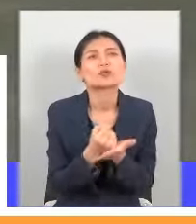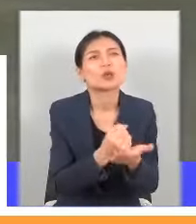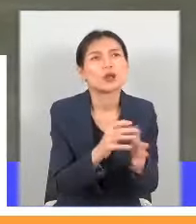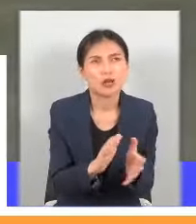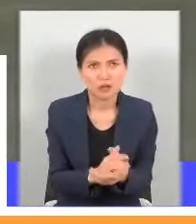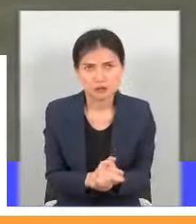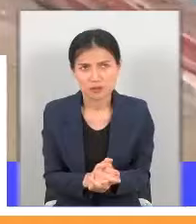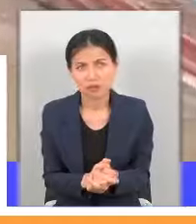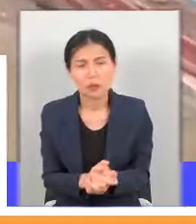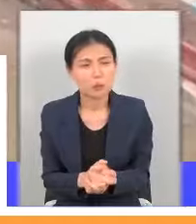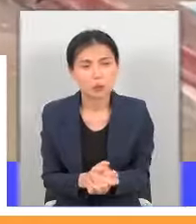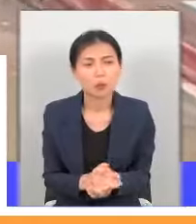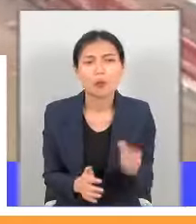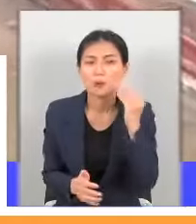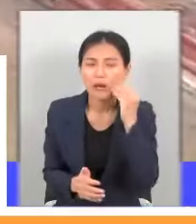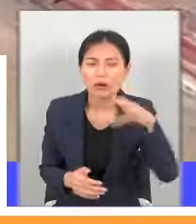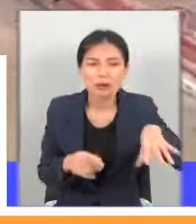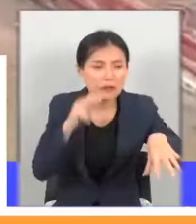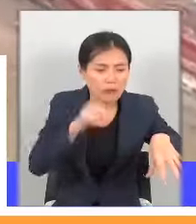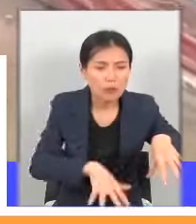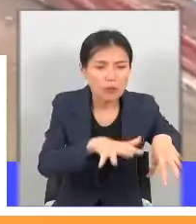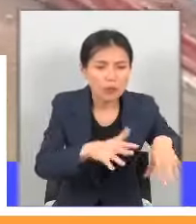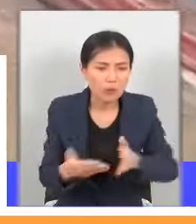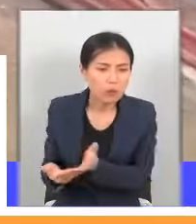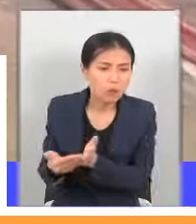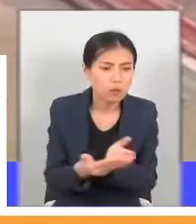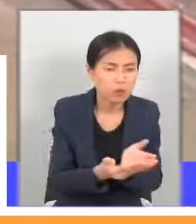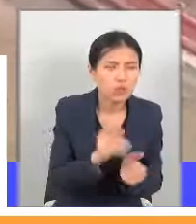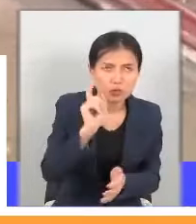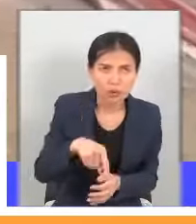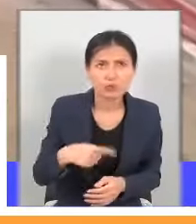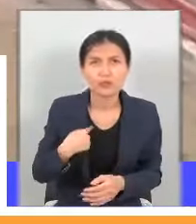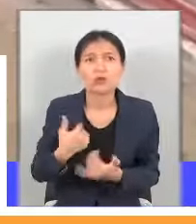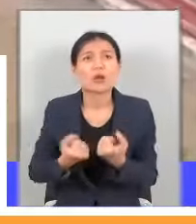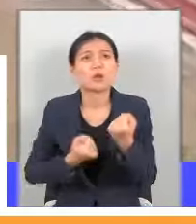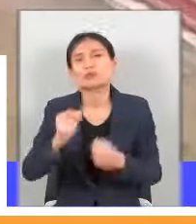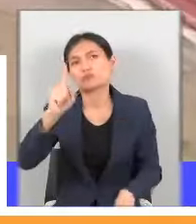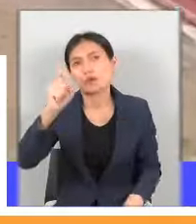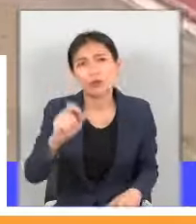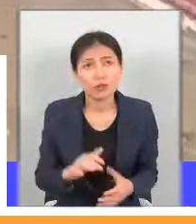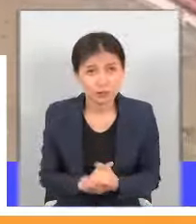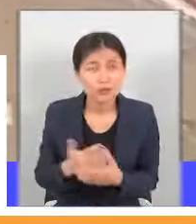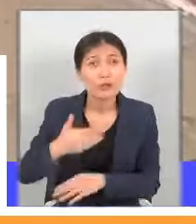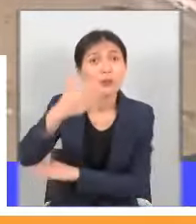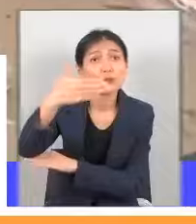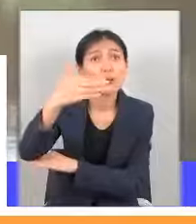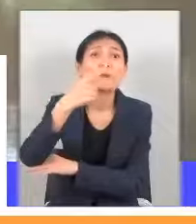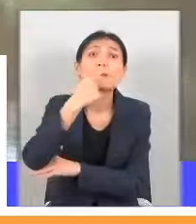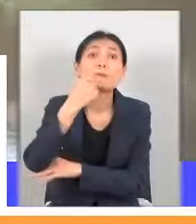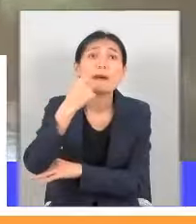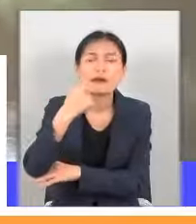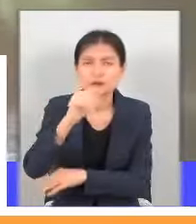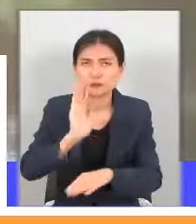ที่เนี่ยเข้าออกหมู่บ้านไม่ได้ใช้รถก็ไม่ได้ค่ะแล้วก็เอาธงแดงไปติดอยู่ที่สะพานข้ามแม่น้ำปราจีนบุรีด้วยแจ้งเตือนกันระมัด